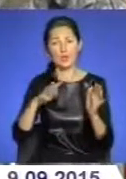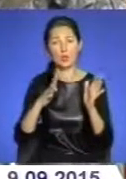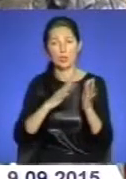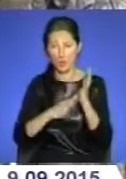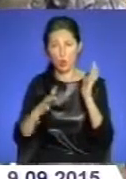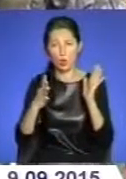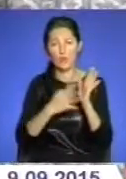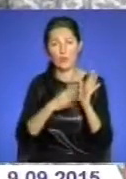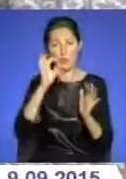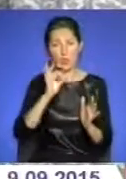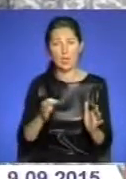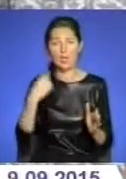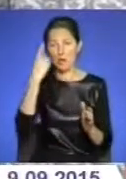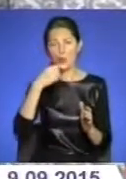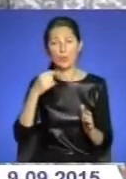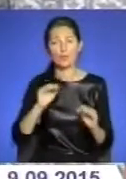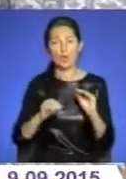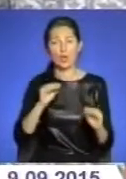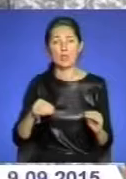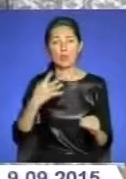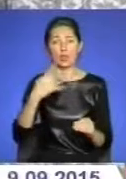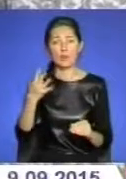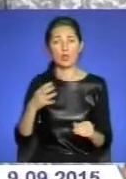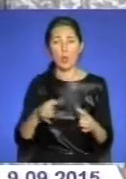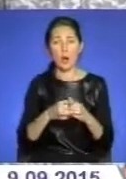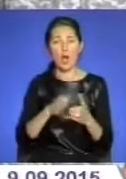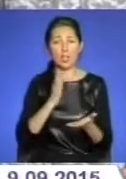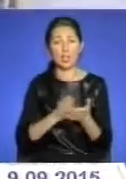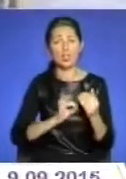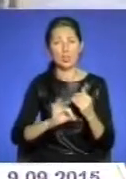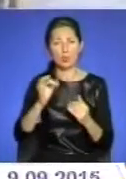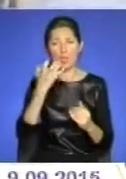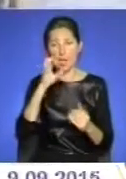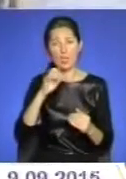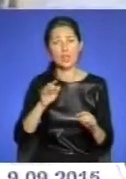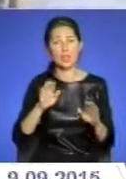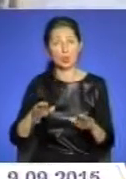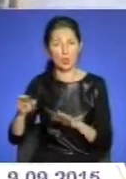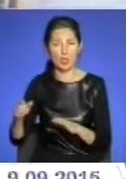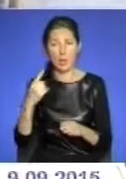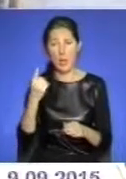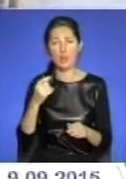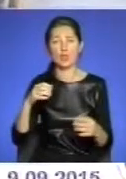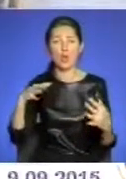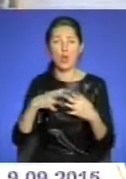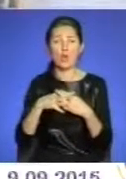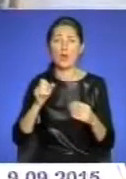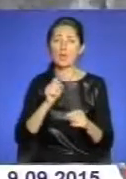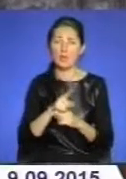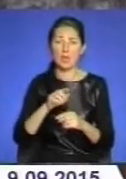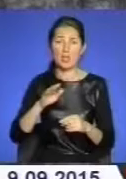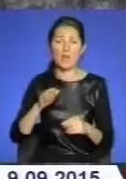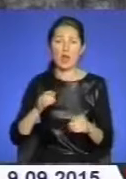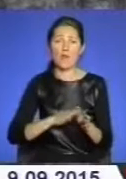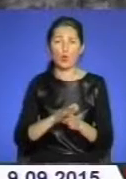складу 44-ї бригади перебуває на сході, у гарячих точках. Перше бойове завдання після злагодження виконували у